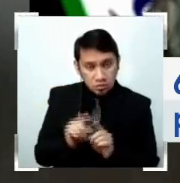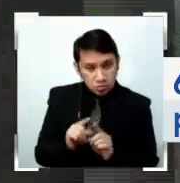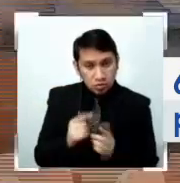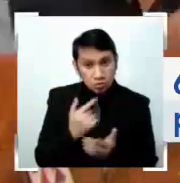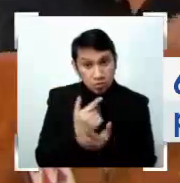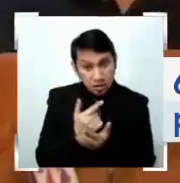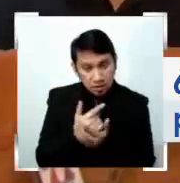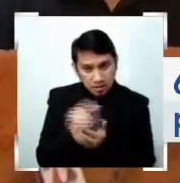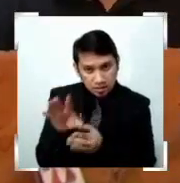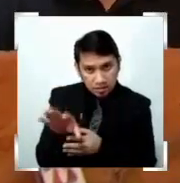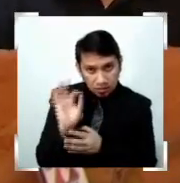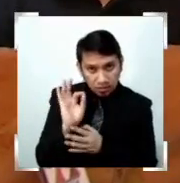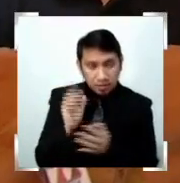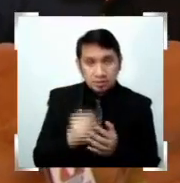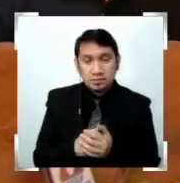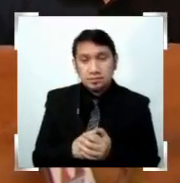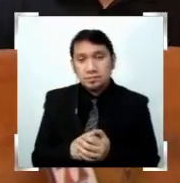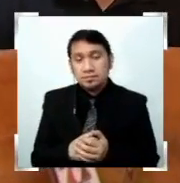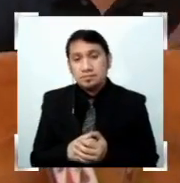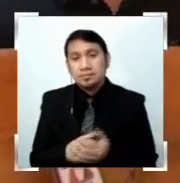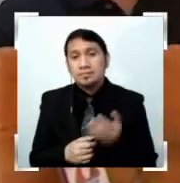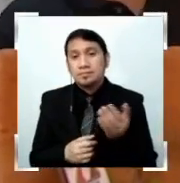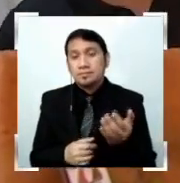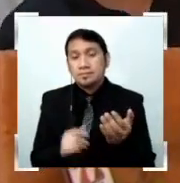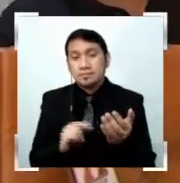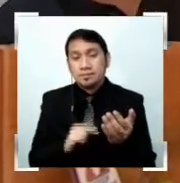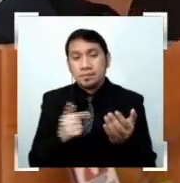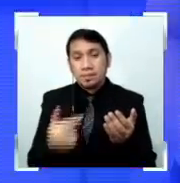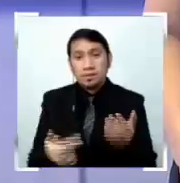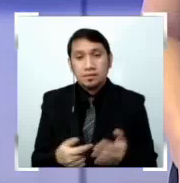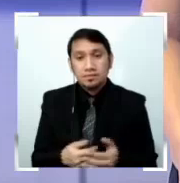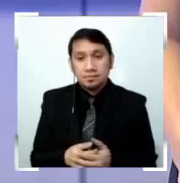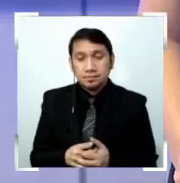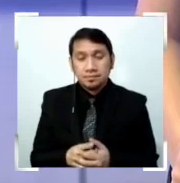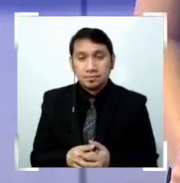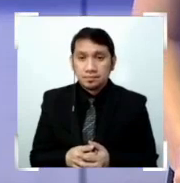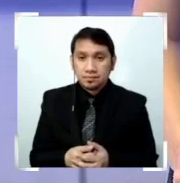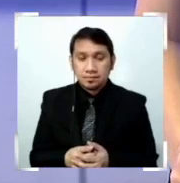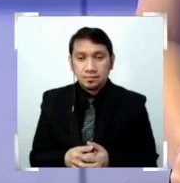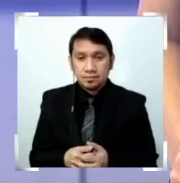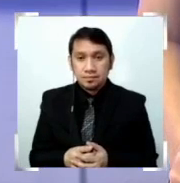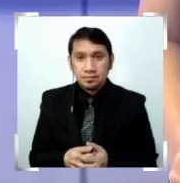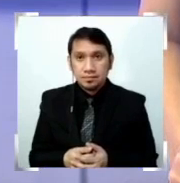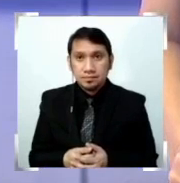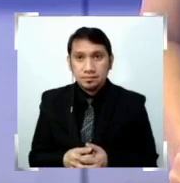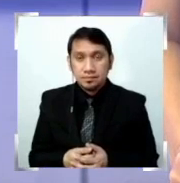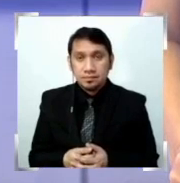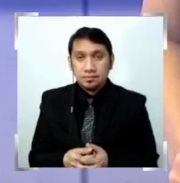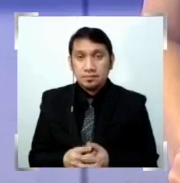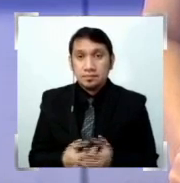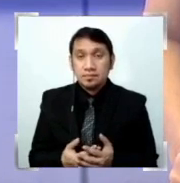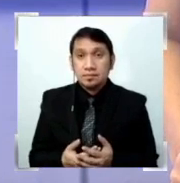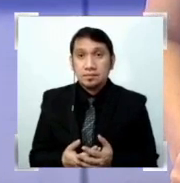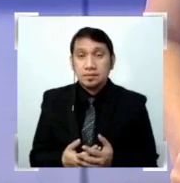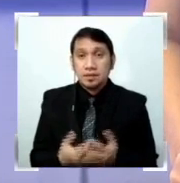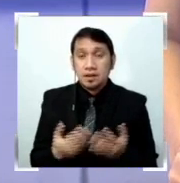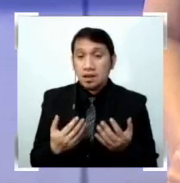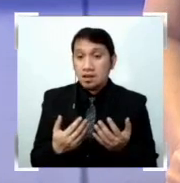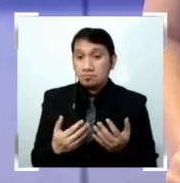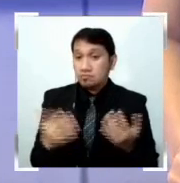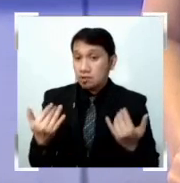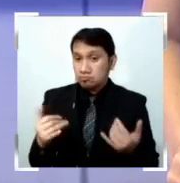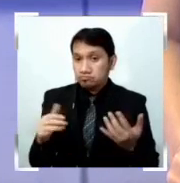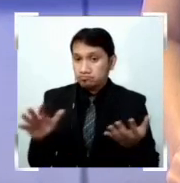scene. Emil Sumangil, ang inyong saksi. Kapos na drainage system at nasirang bahagi ng